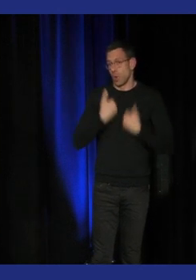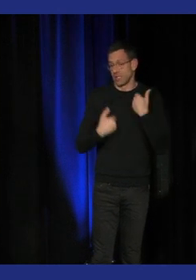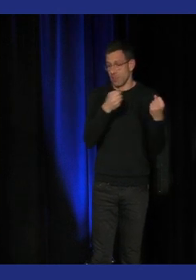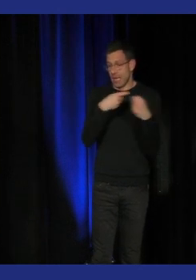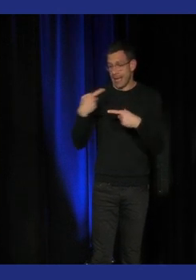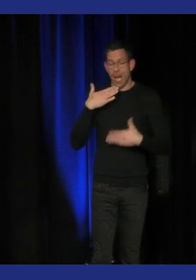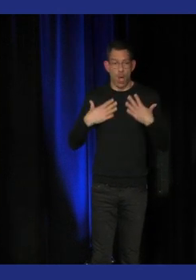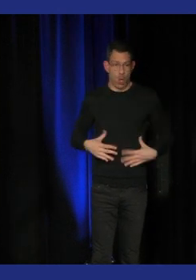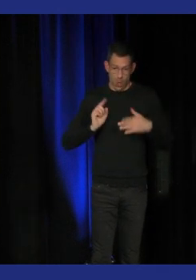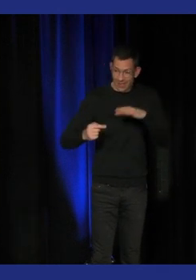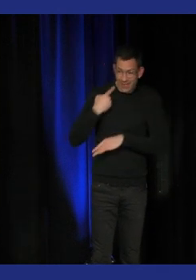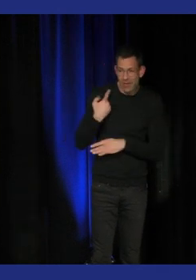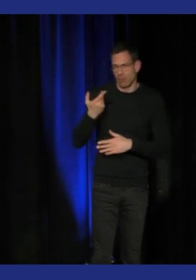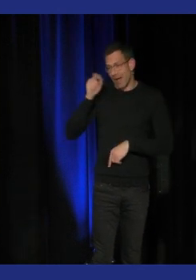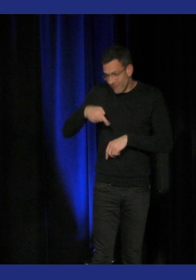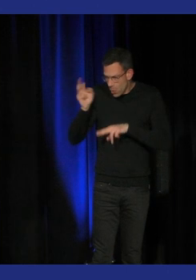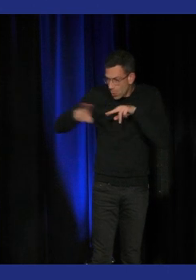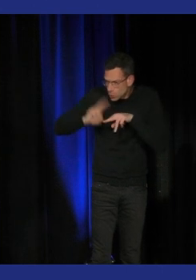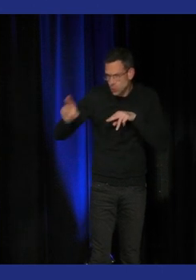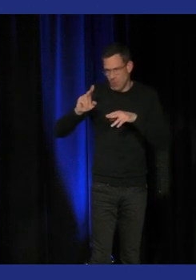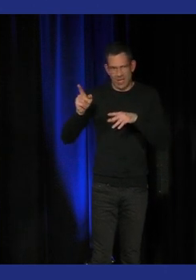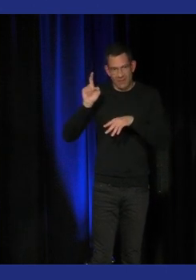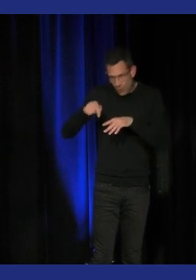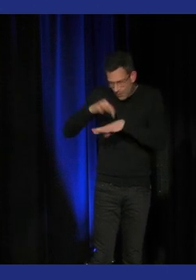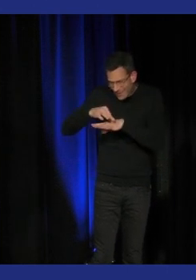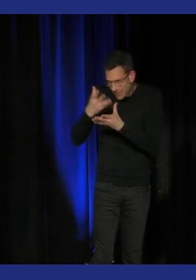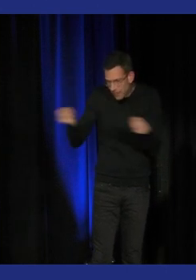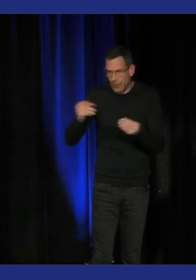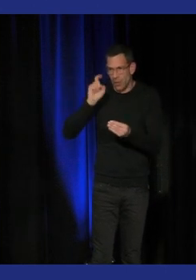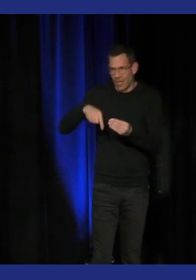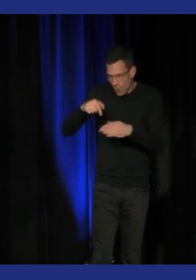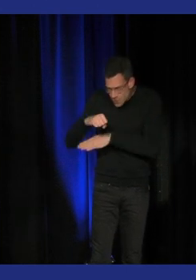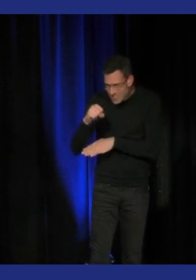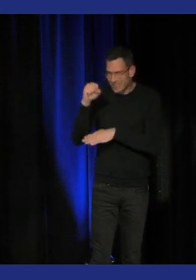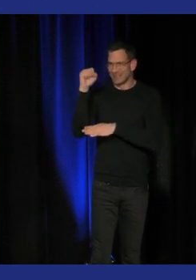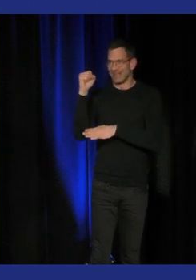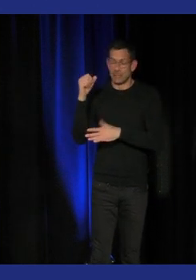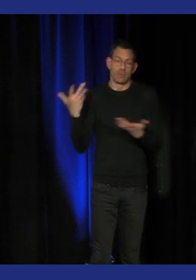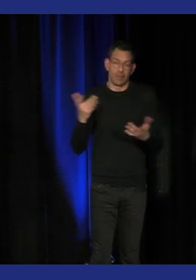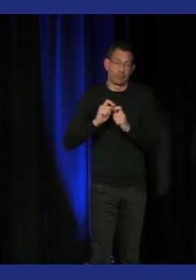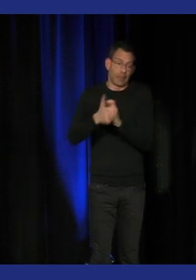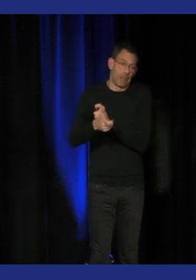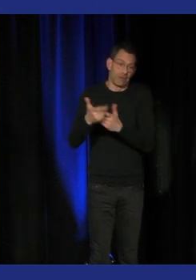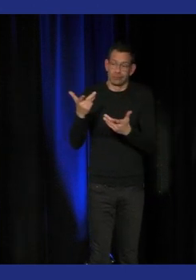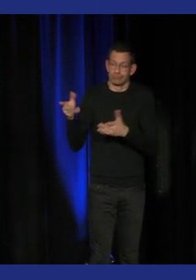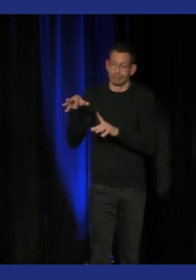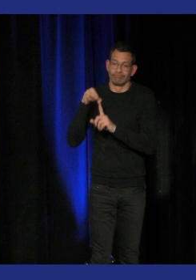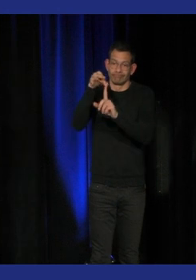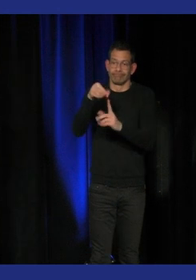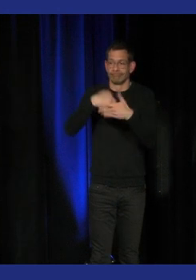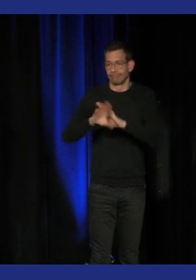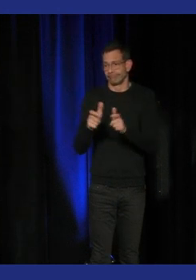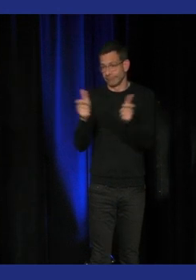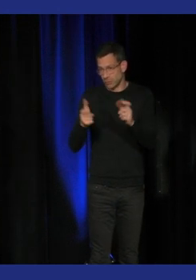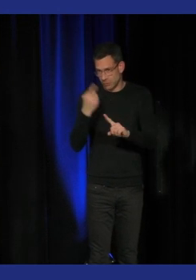qui doit être soigné, redressé, guéri. Et d'où l'importance dans ce modèle des institutions spécialisées. Le modèle